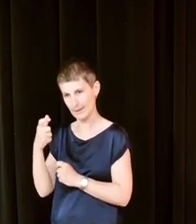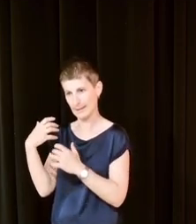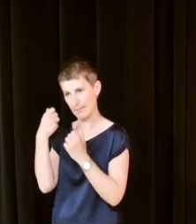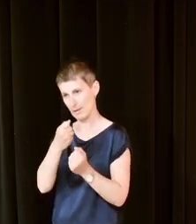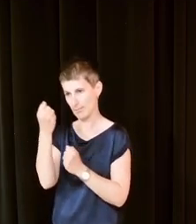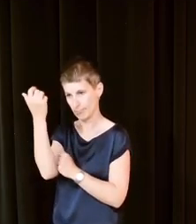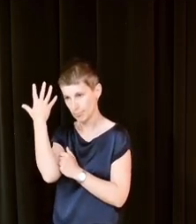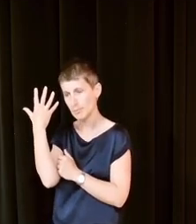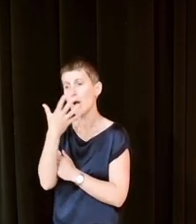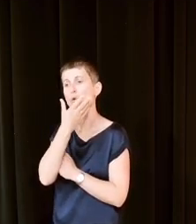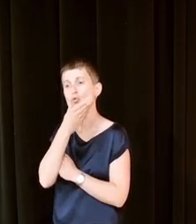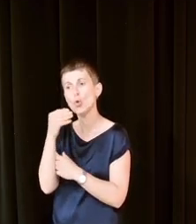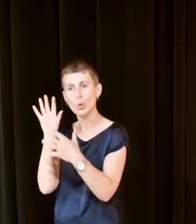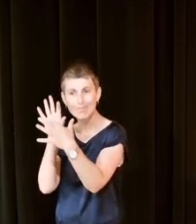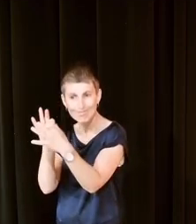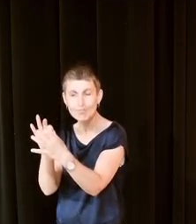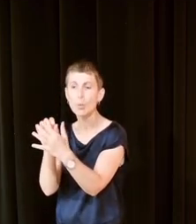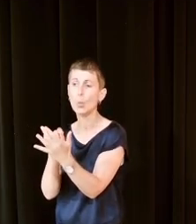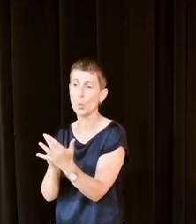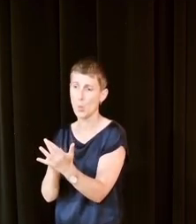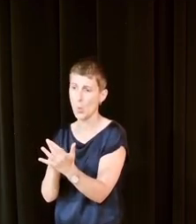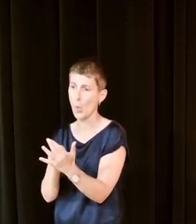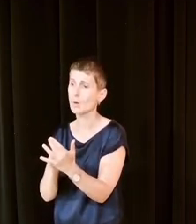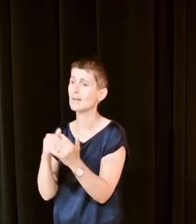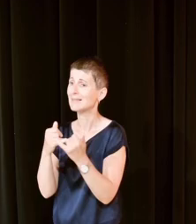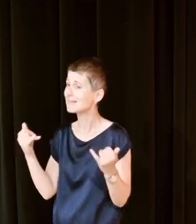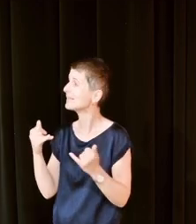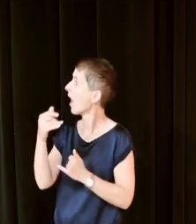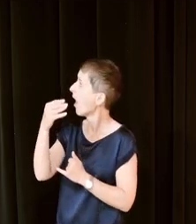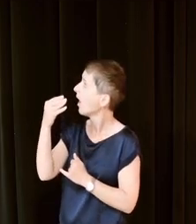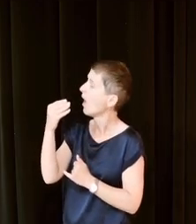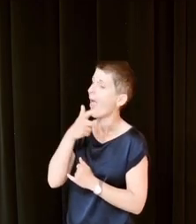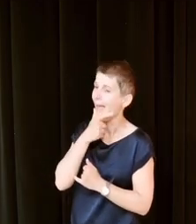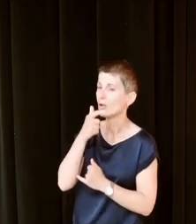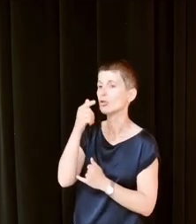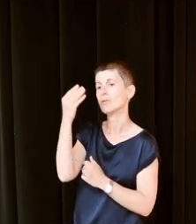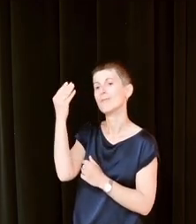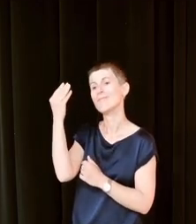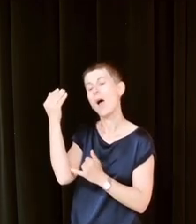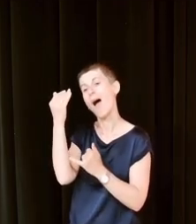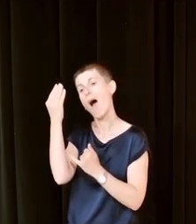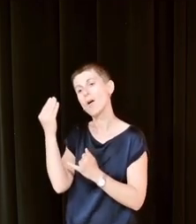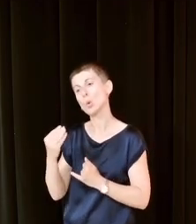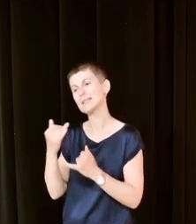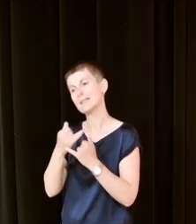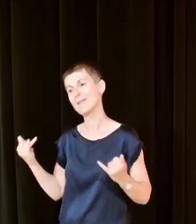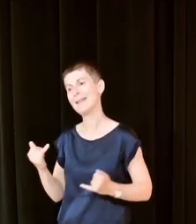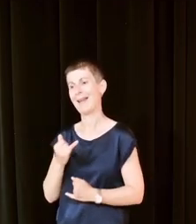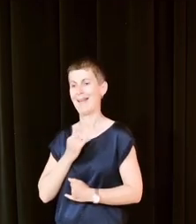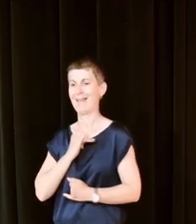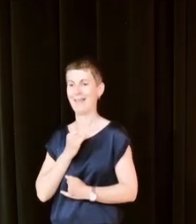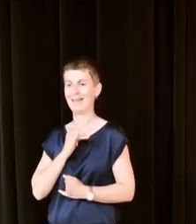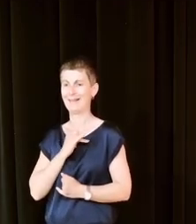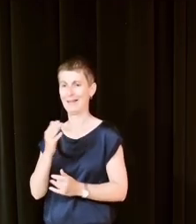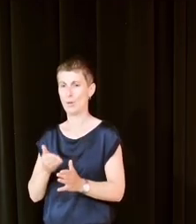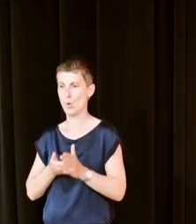schöner Anknüpfungspunkt, weil es geht um the art of supporting identity. Also was ist eigentlich meine Identität in einer